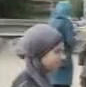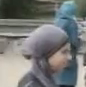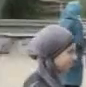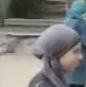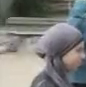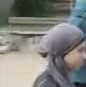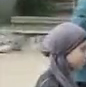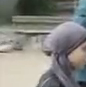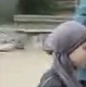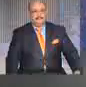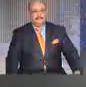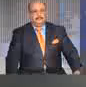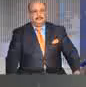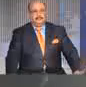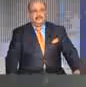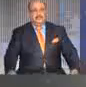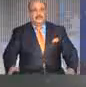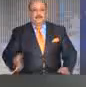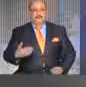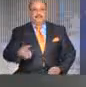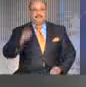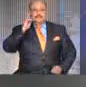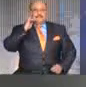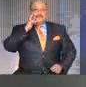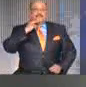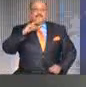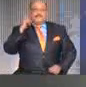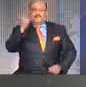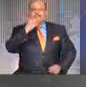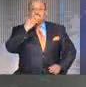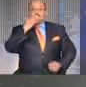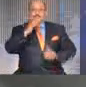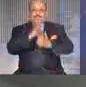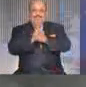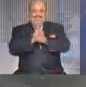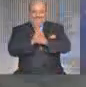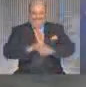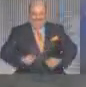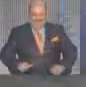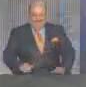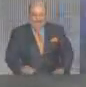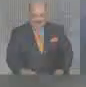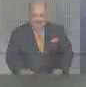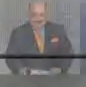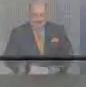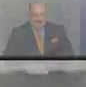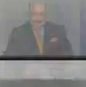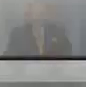شكرا للمتابعة، في أمان الله.